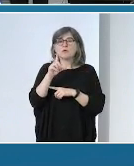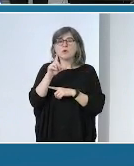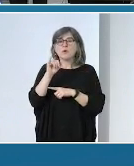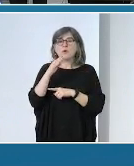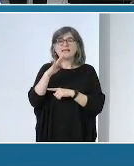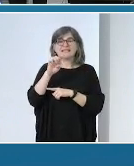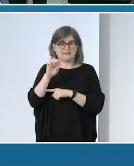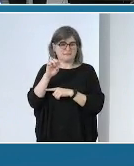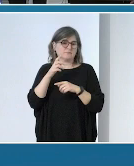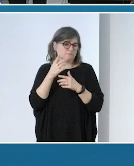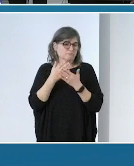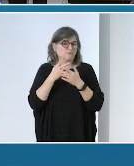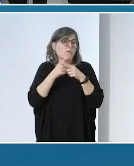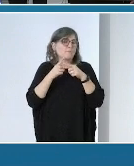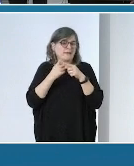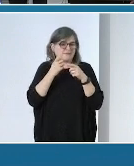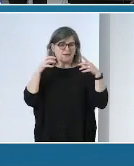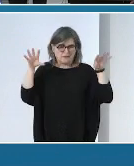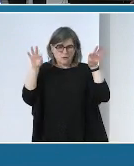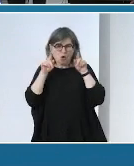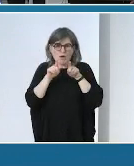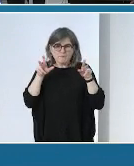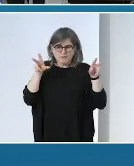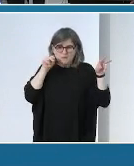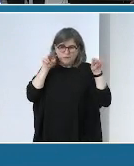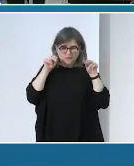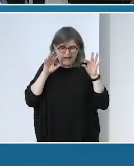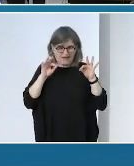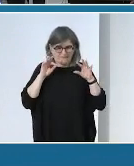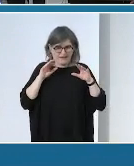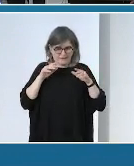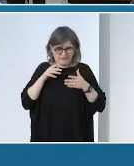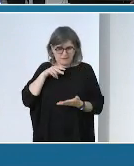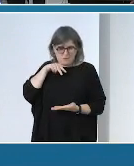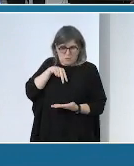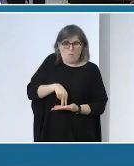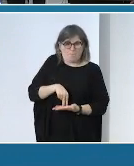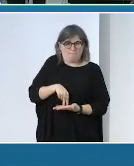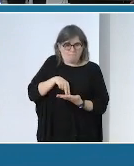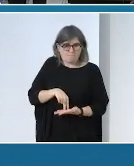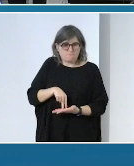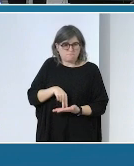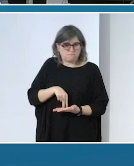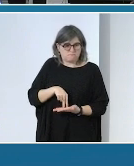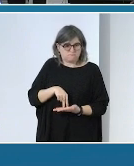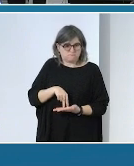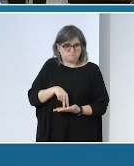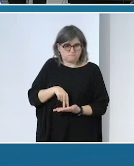vestibulaire, est le capteur de l'accélération gravitaire. Et ça, c'est extrêmement important.